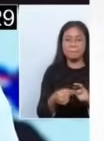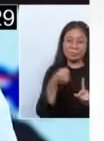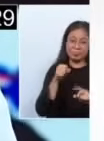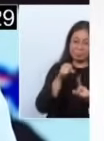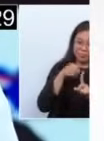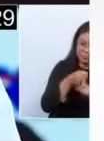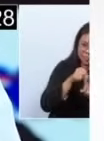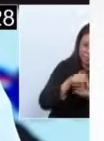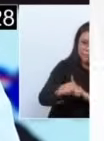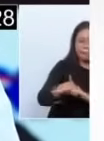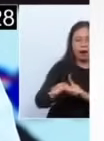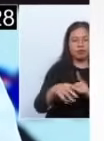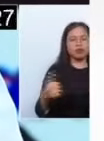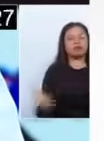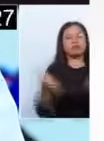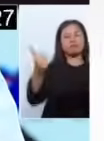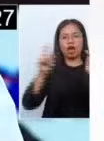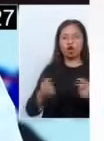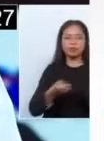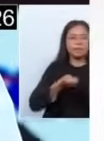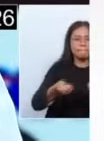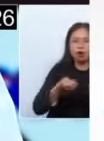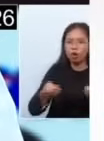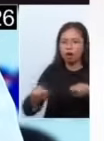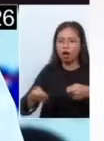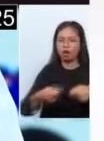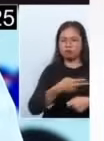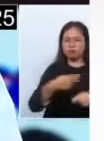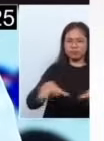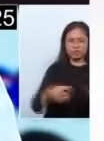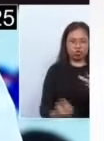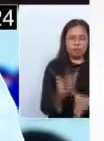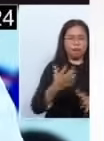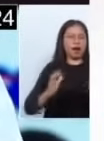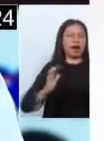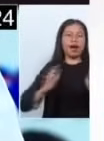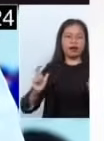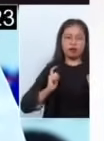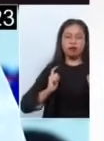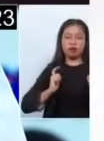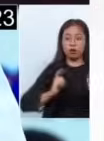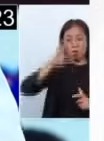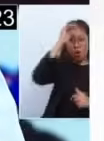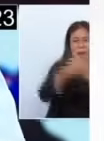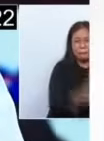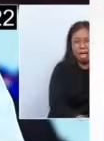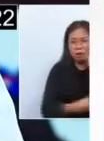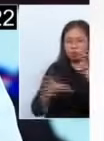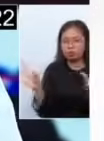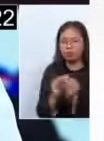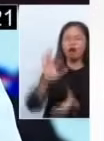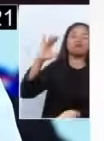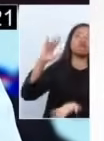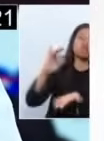terutama kebijakan-kebijakan publik terkait dengan isu pendidikan, kemudian pembangunan SDM, dan lain sebagainya, akan terus